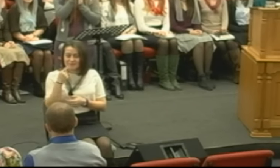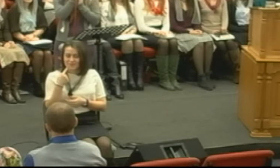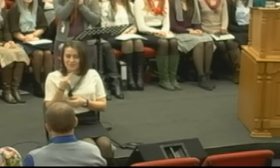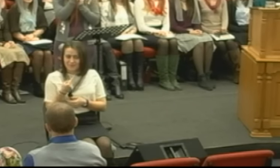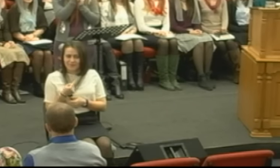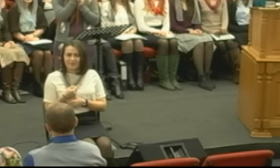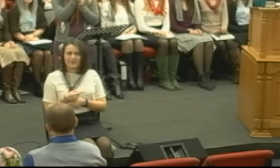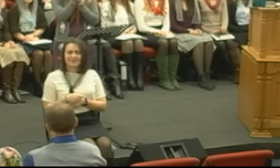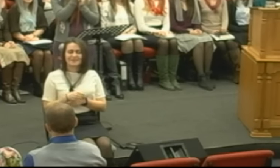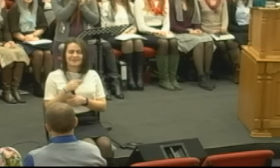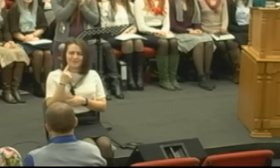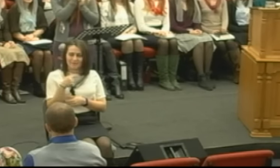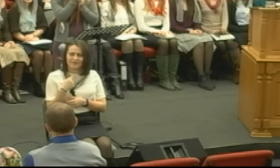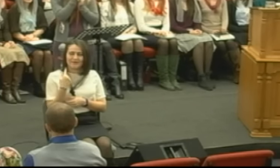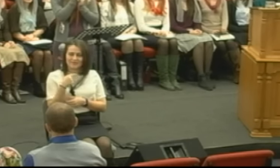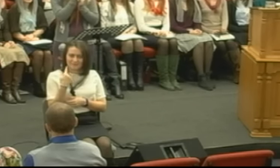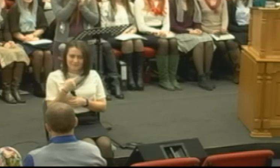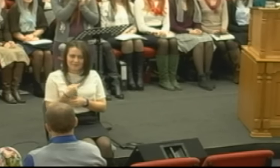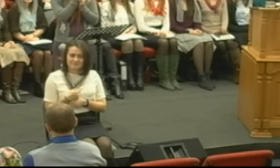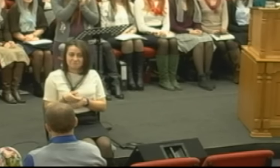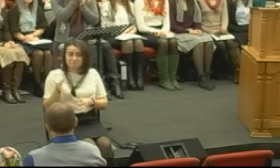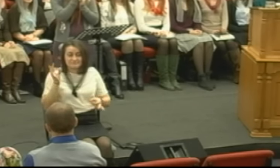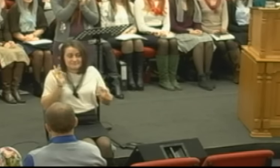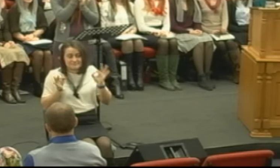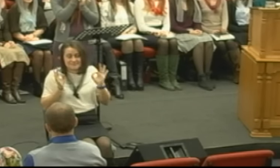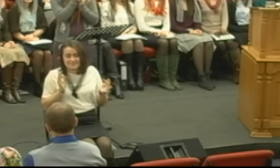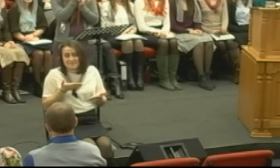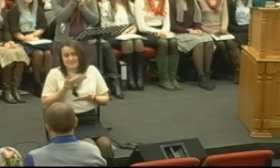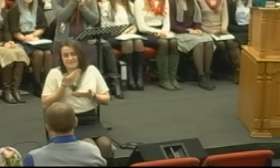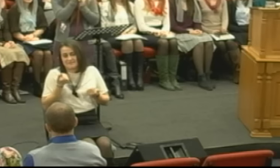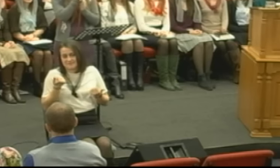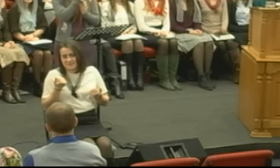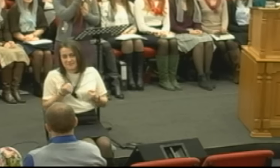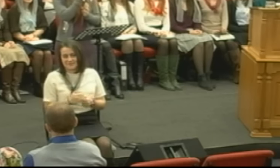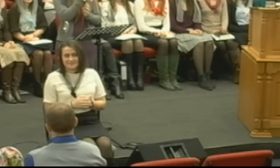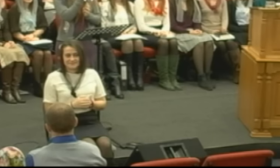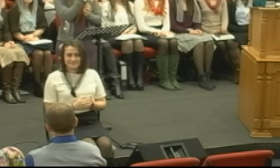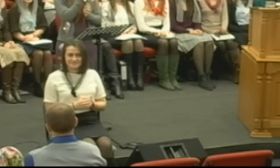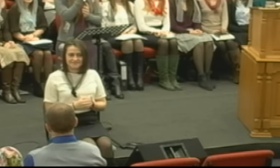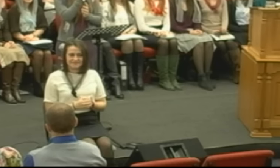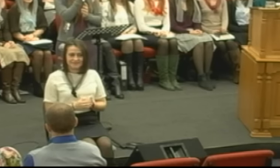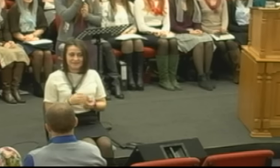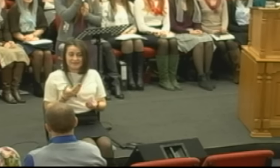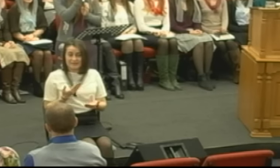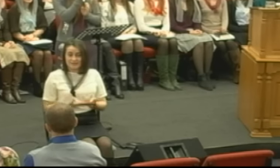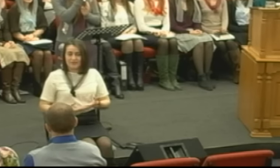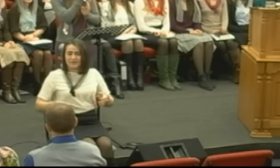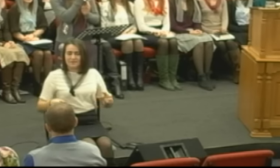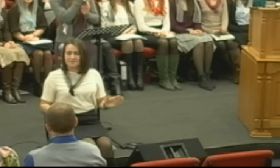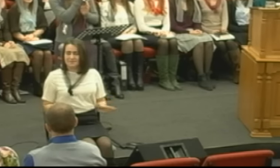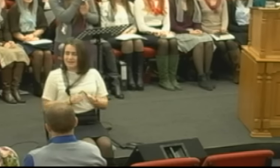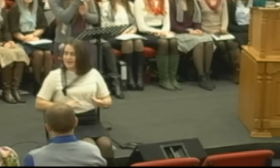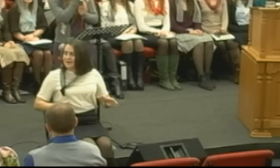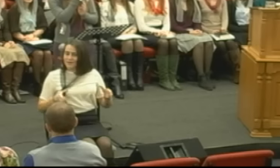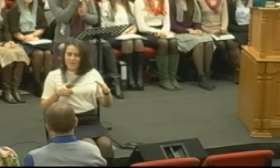лбу блестит, но звуки вверх не долетают. Вот хор торжественно поет,